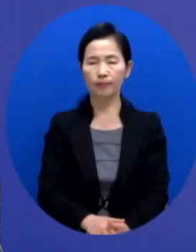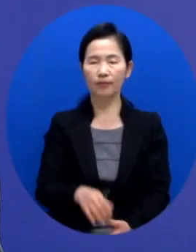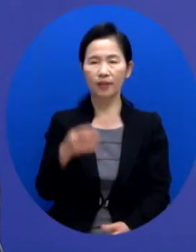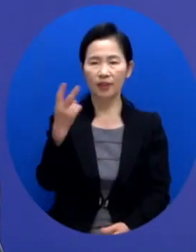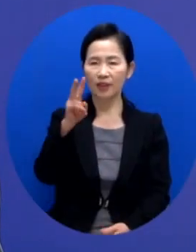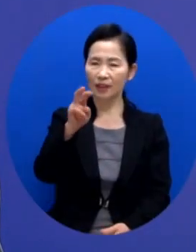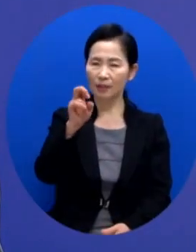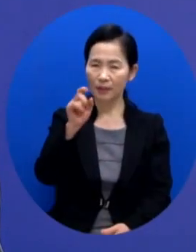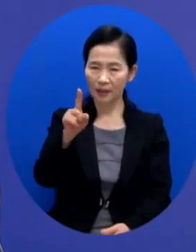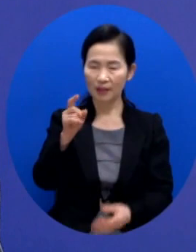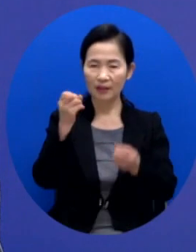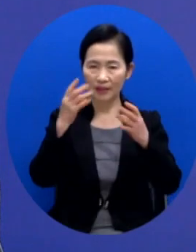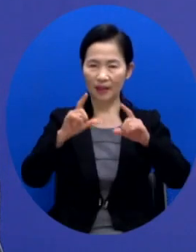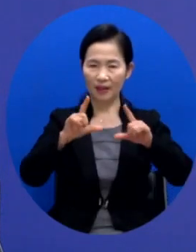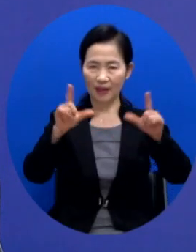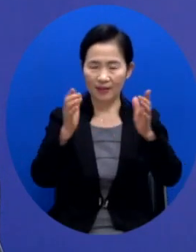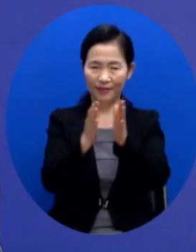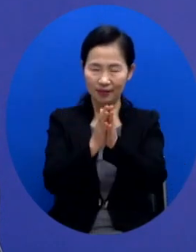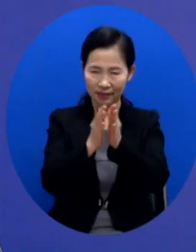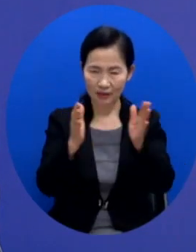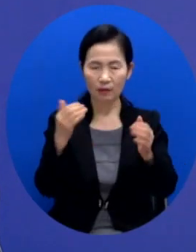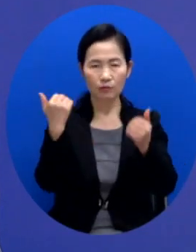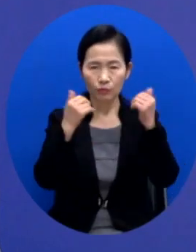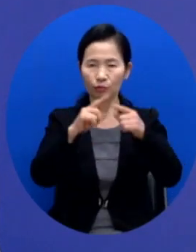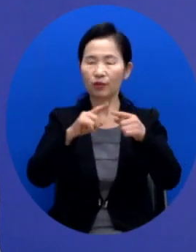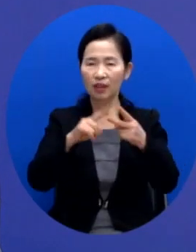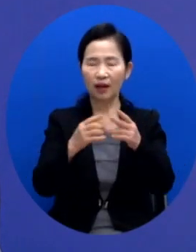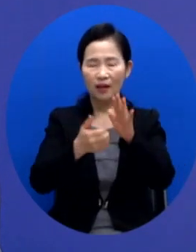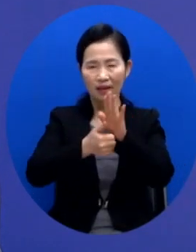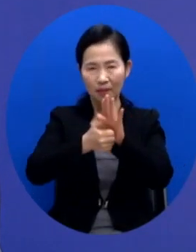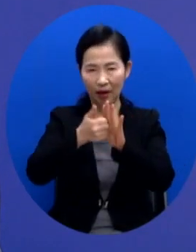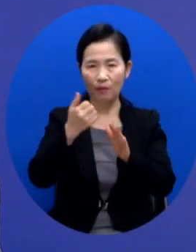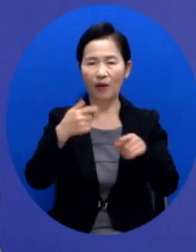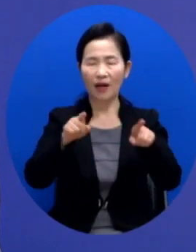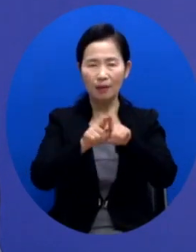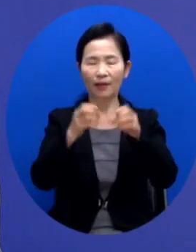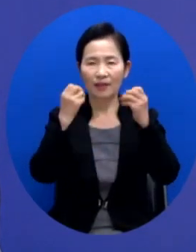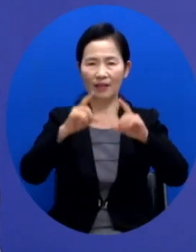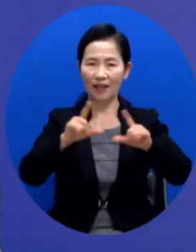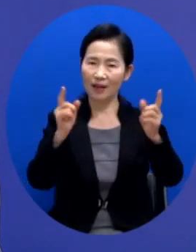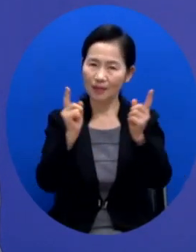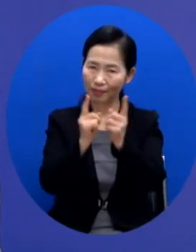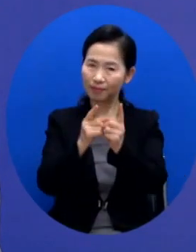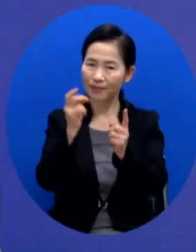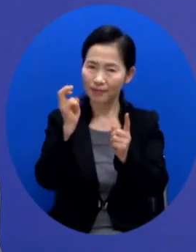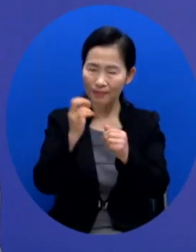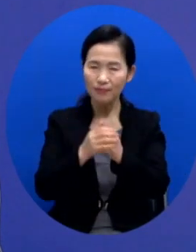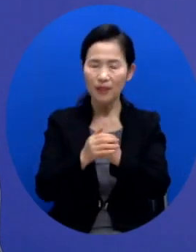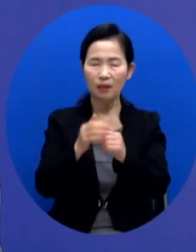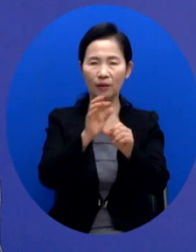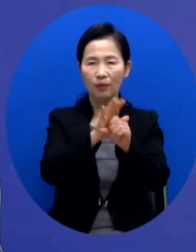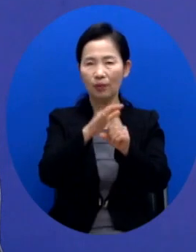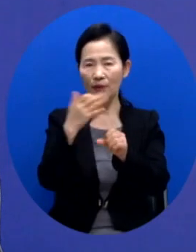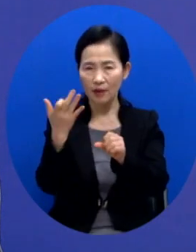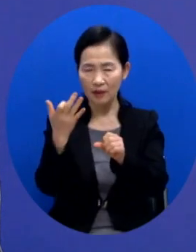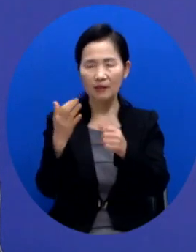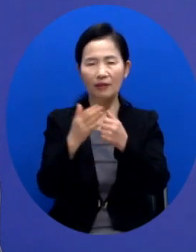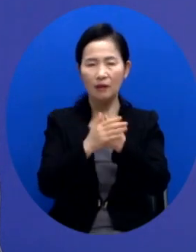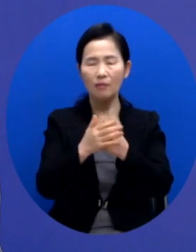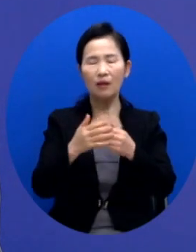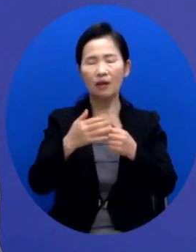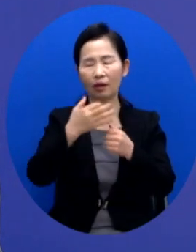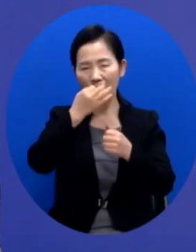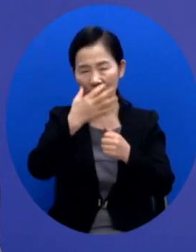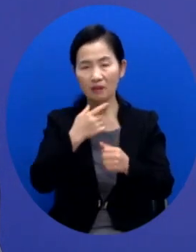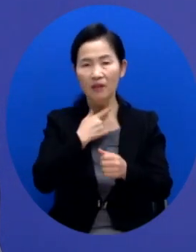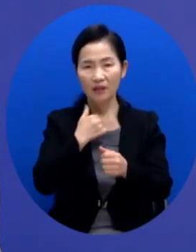2021년 새해가 시작됐습니다. 누구나 희망과 함께 새로운 한 해를 맞이할 텐데요. 코로나19로 모두가 힘들었던 지난